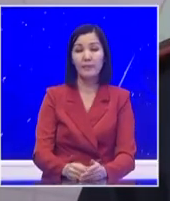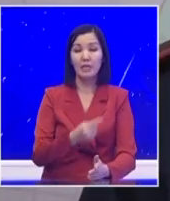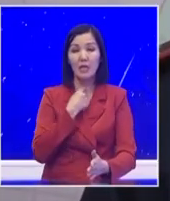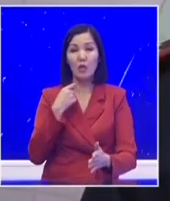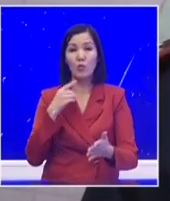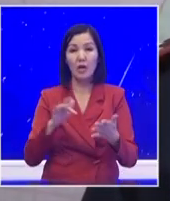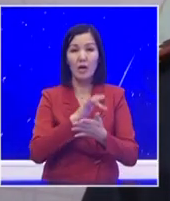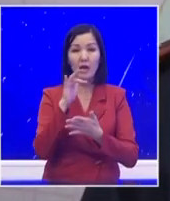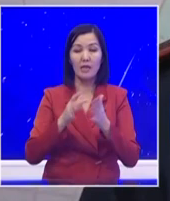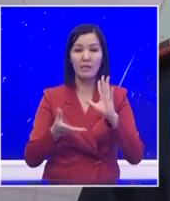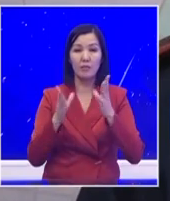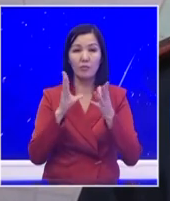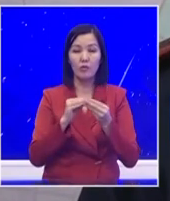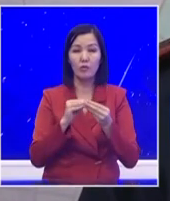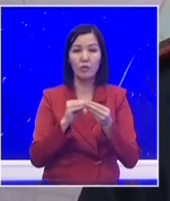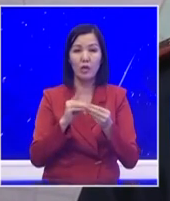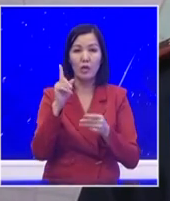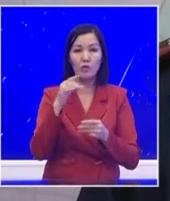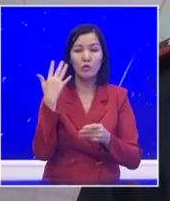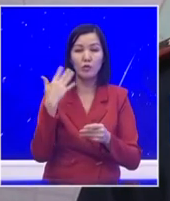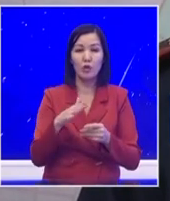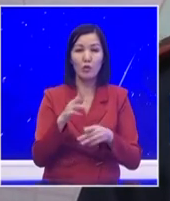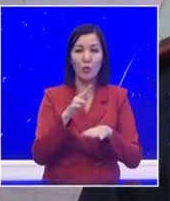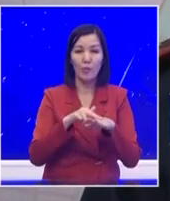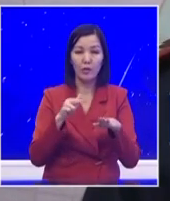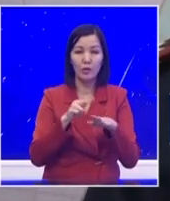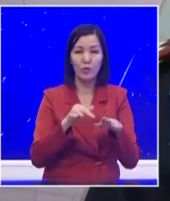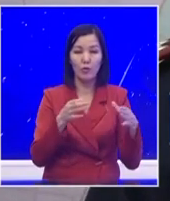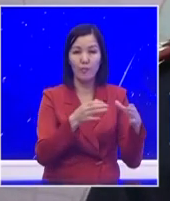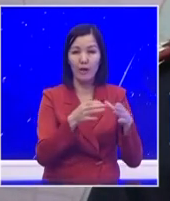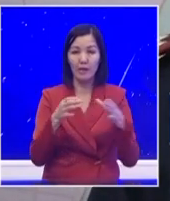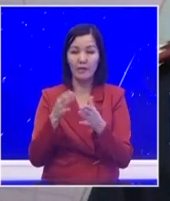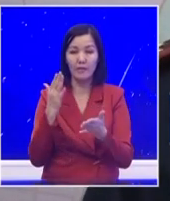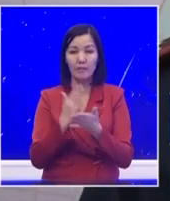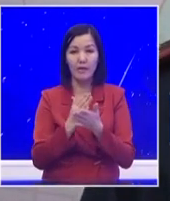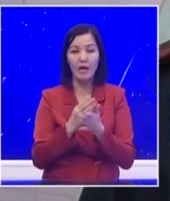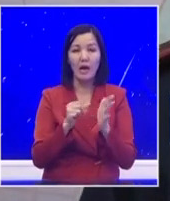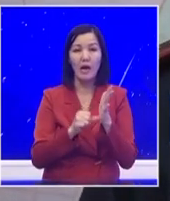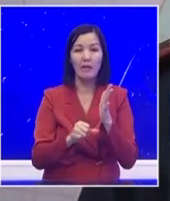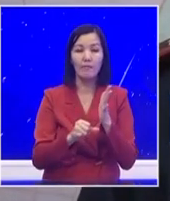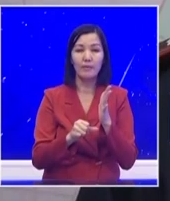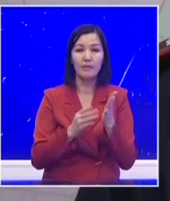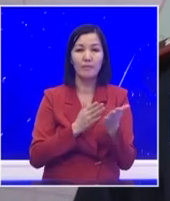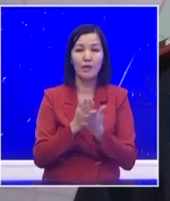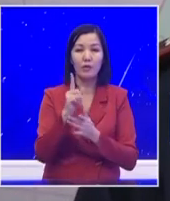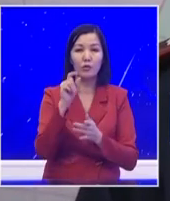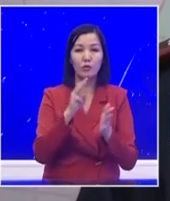Талдықорған қаласы бойынша 150 патруль бағыты жасалып, қазір уақытта 60 бағыт 180